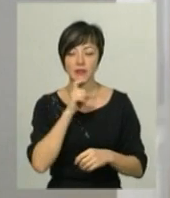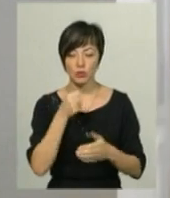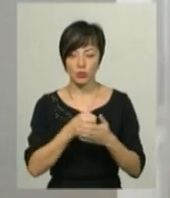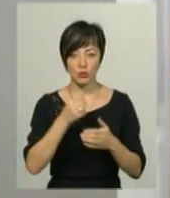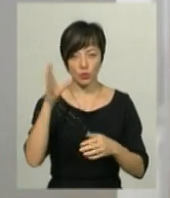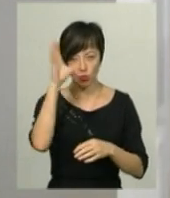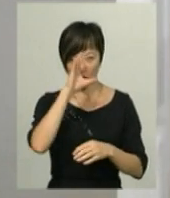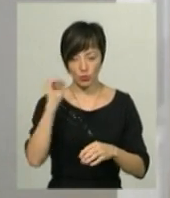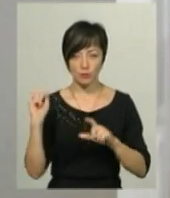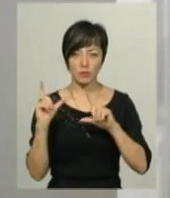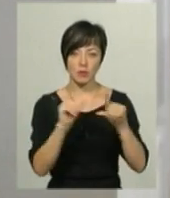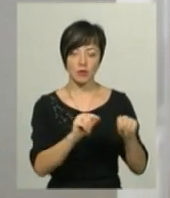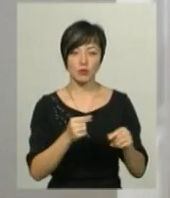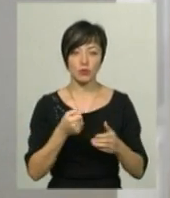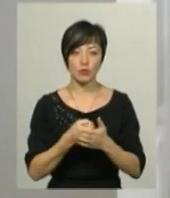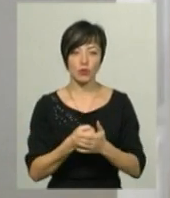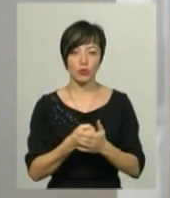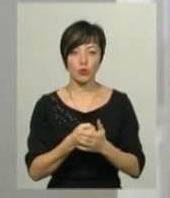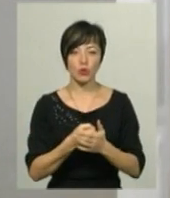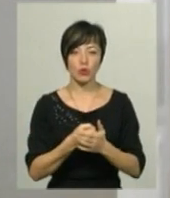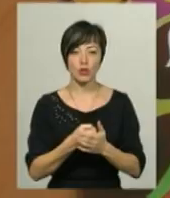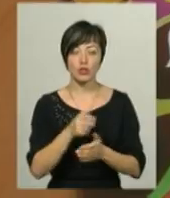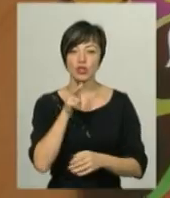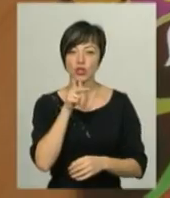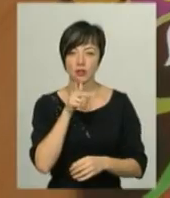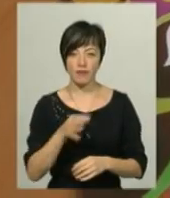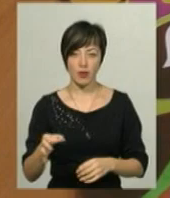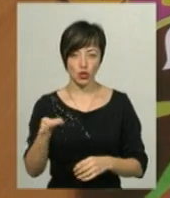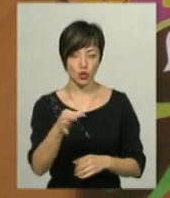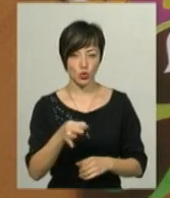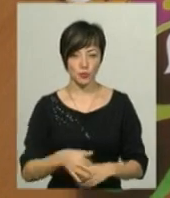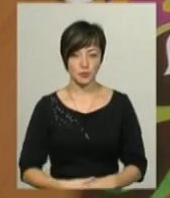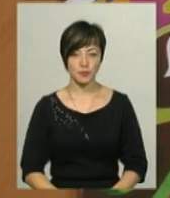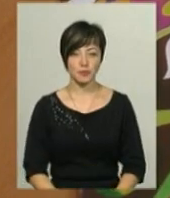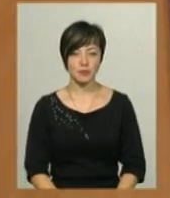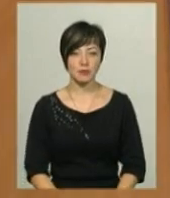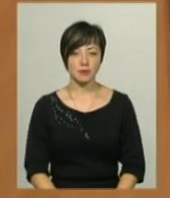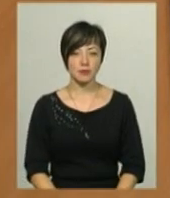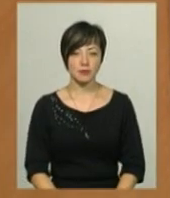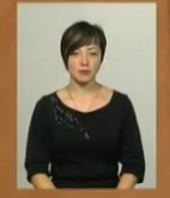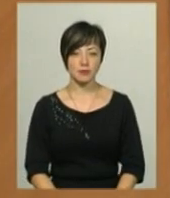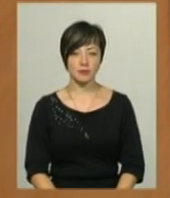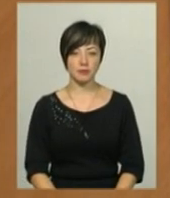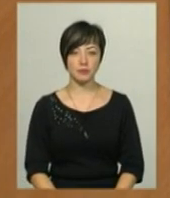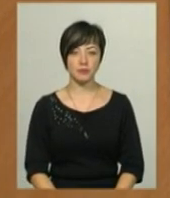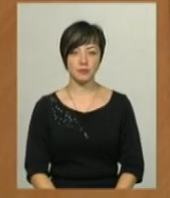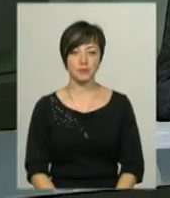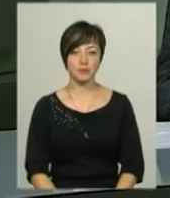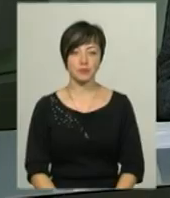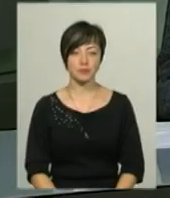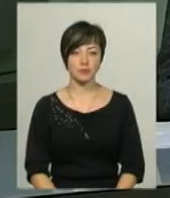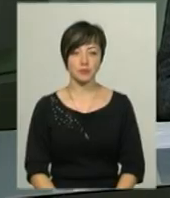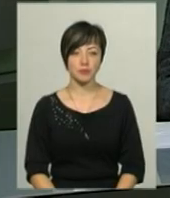сьогодні ночі знову вона буде відправлена вже на Чернівеччину. Вікторія Бондар, Віктор Кривий, новини Поділля, Центр.